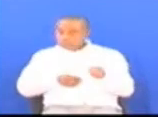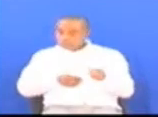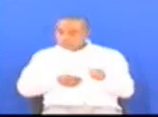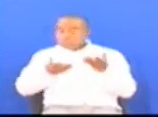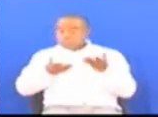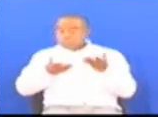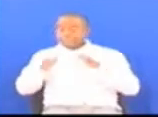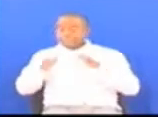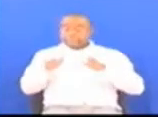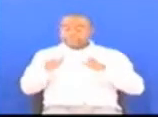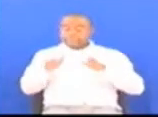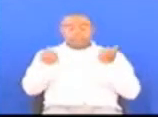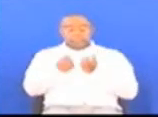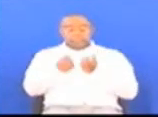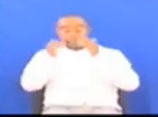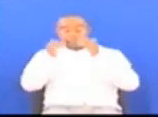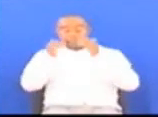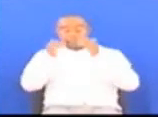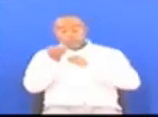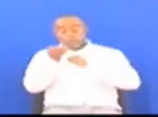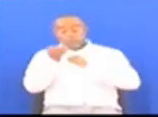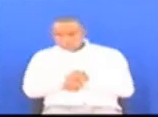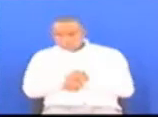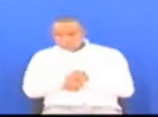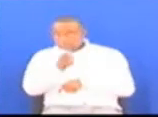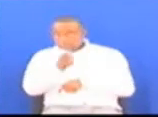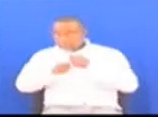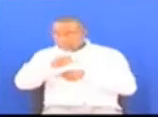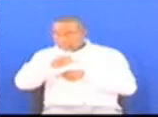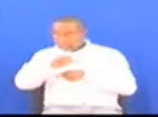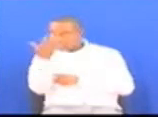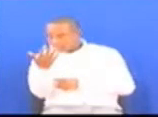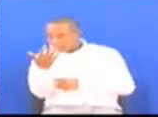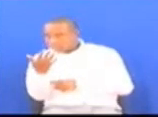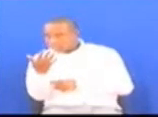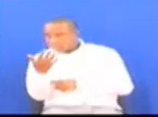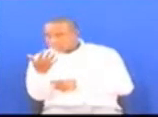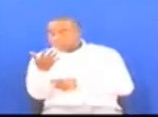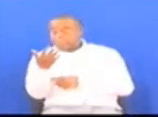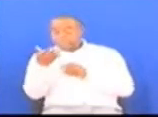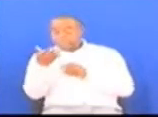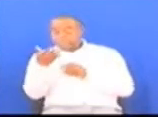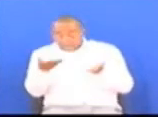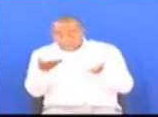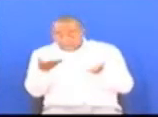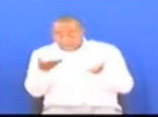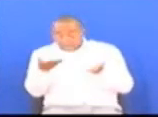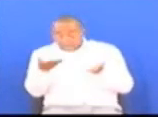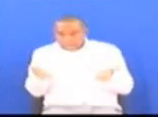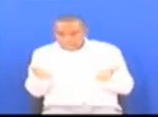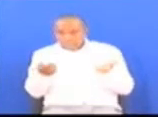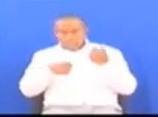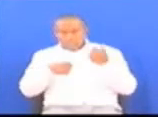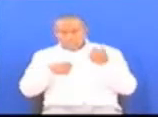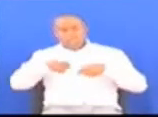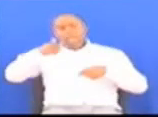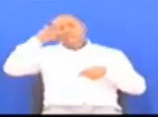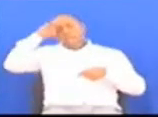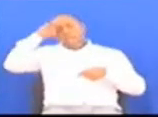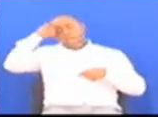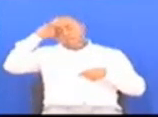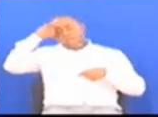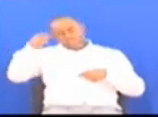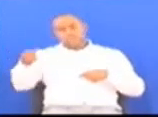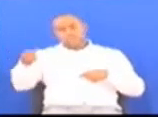imechacharika na kutengeneza miundombinu kwa miaka 5 tukafika hapa tulipofika, mimi ninaamini